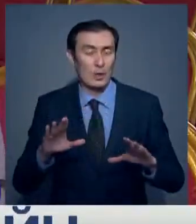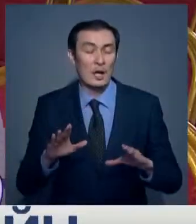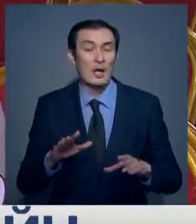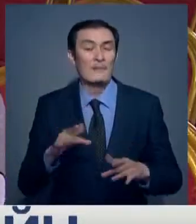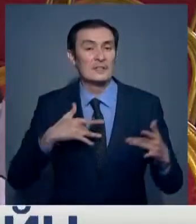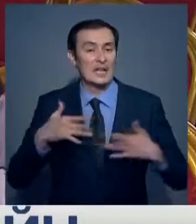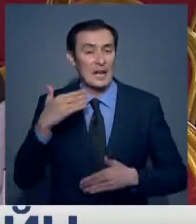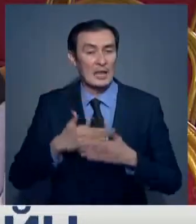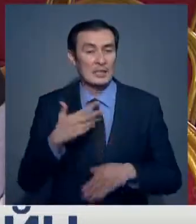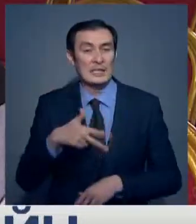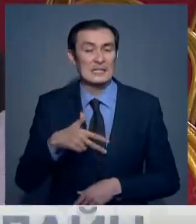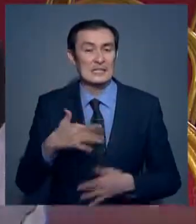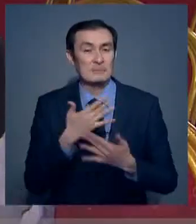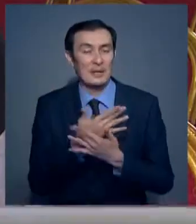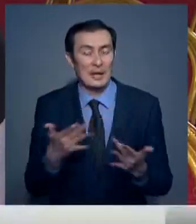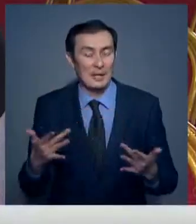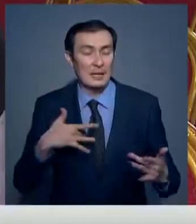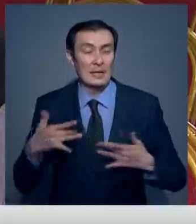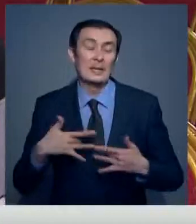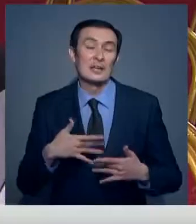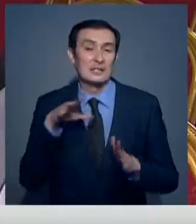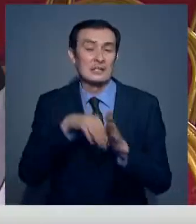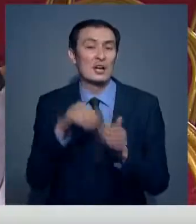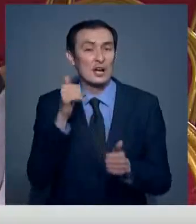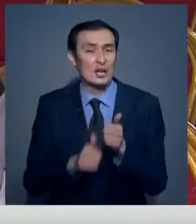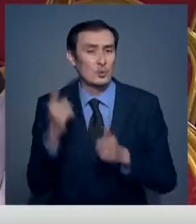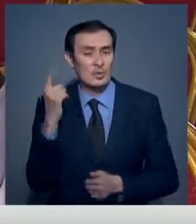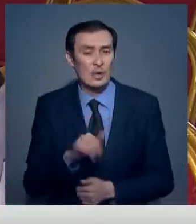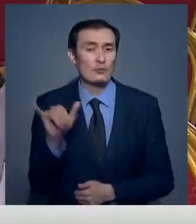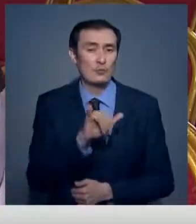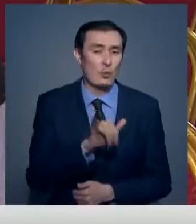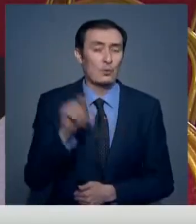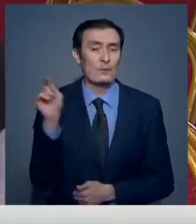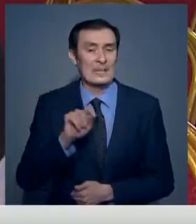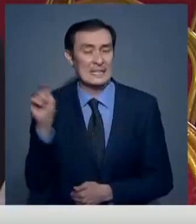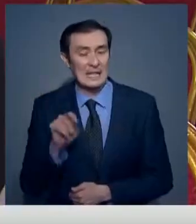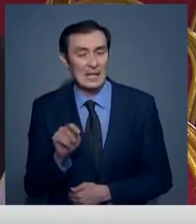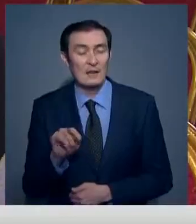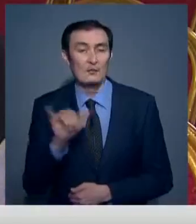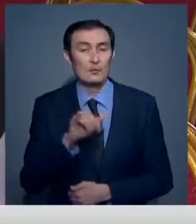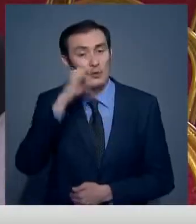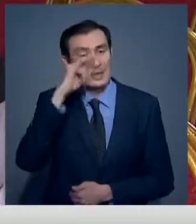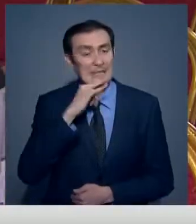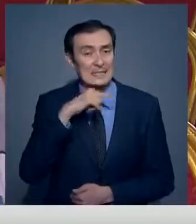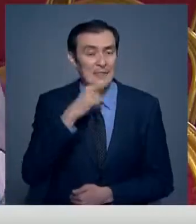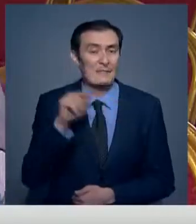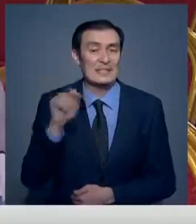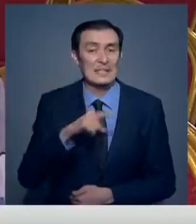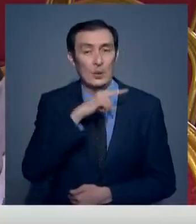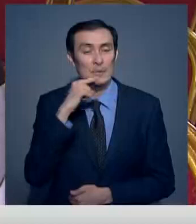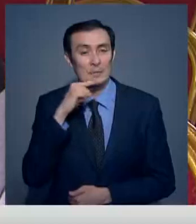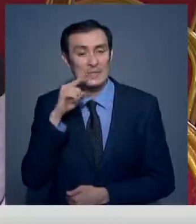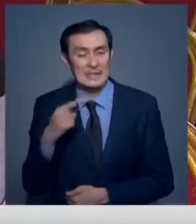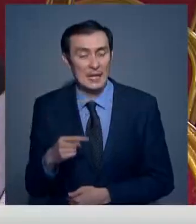кукол около 30 спектаклей. Из них каждую неделю в субботу-воскресенье, в субботу на казахском, в воскресенье на